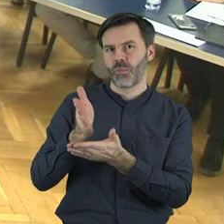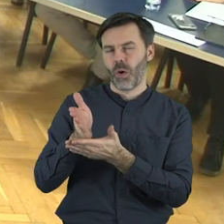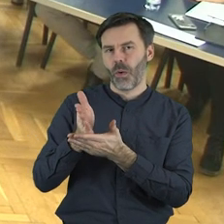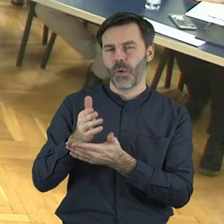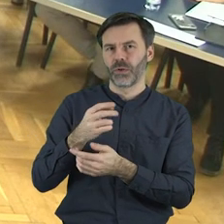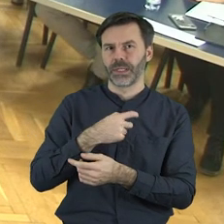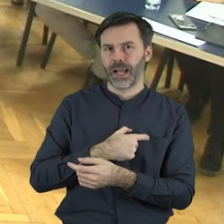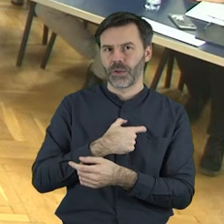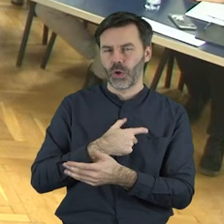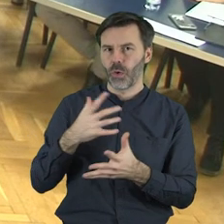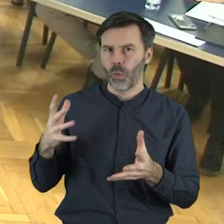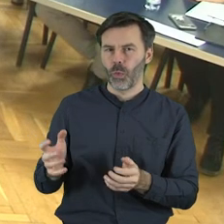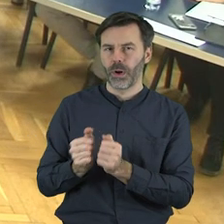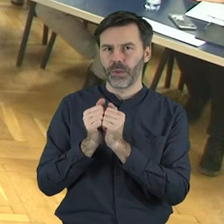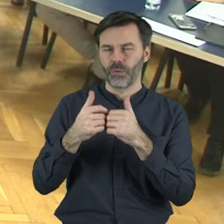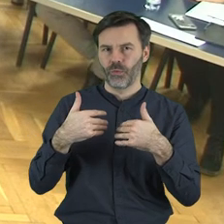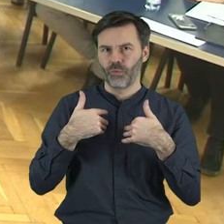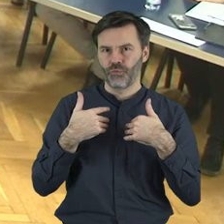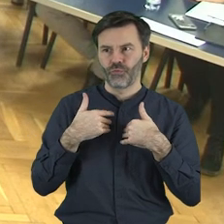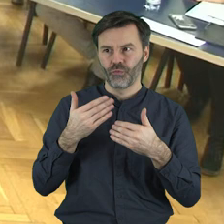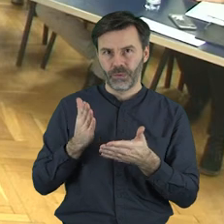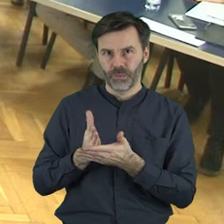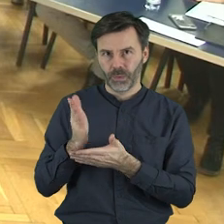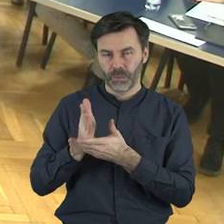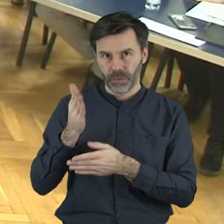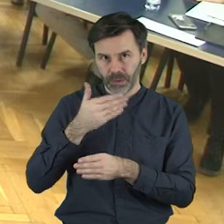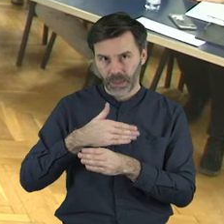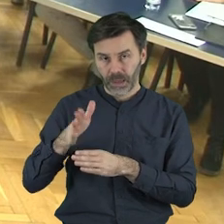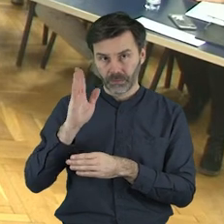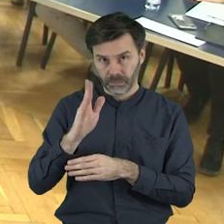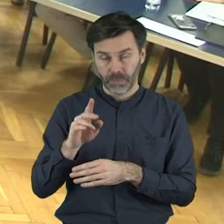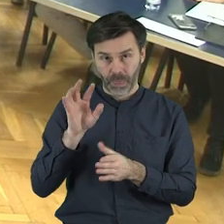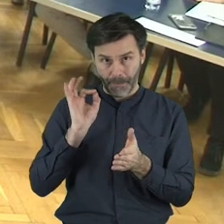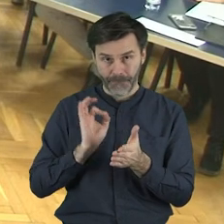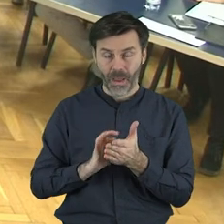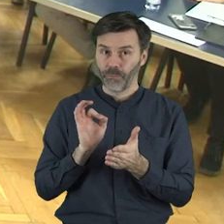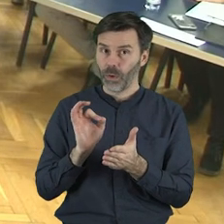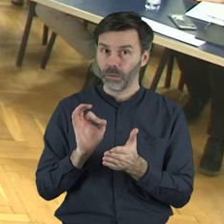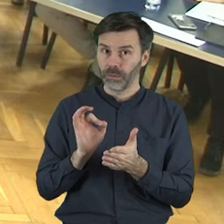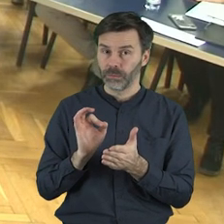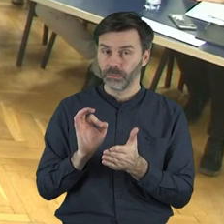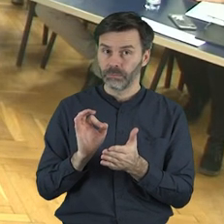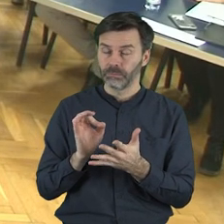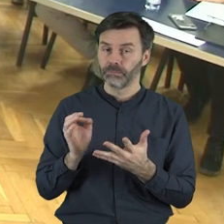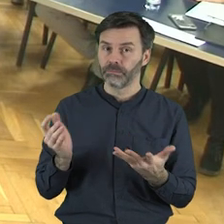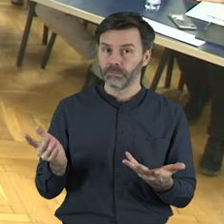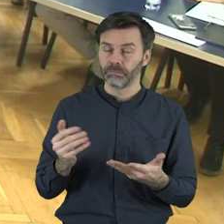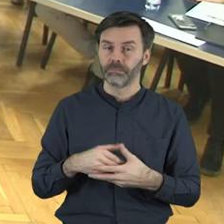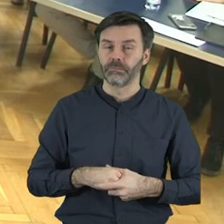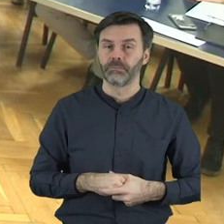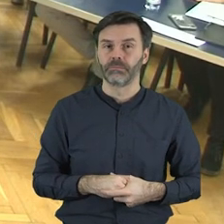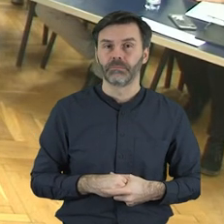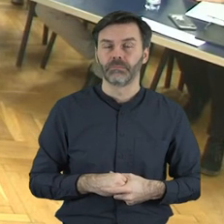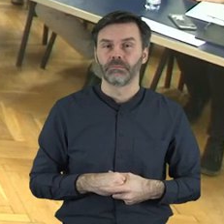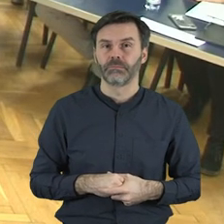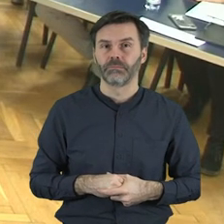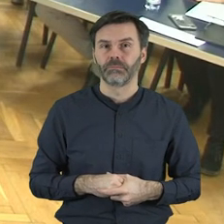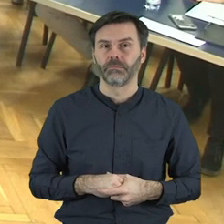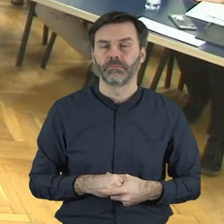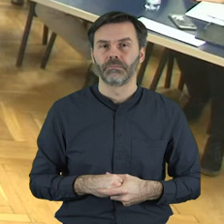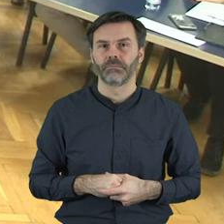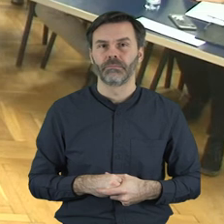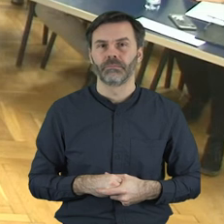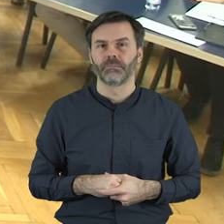wysokiej jakości i dawał im przekonanie o w pełni bezpiecznej